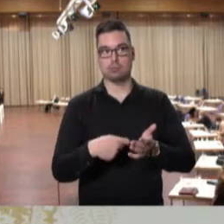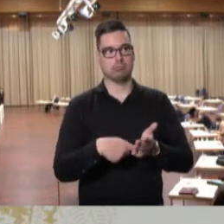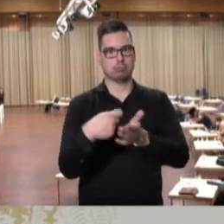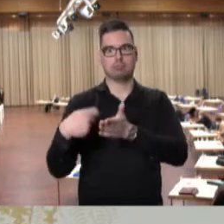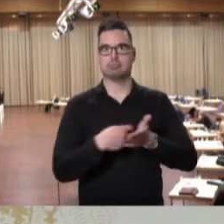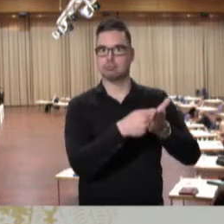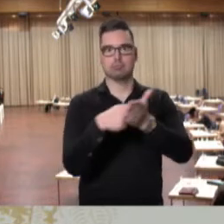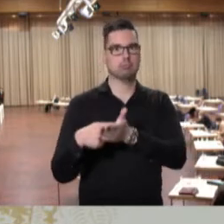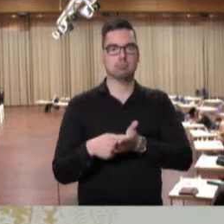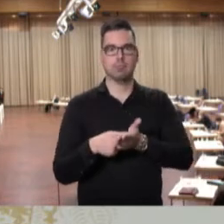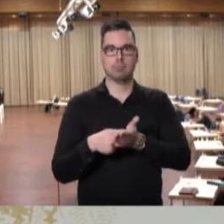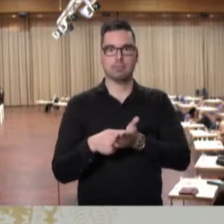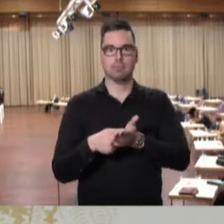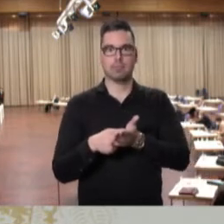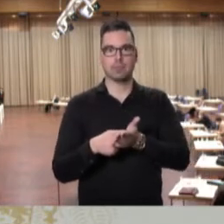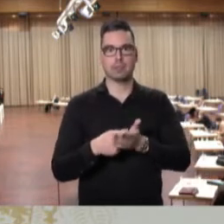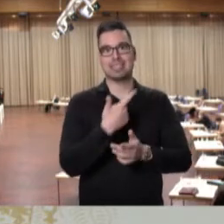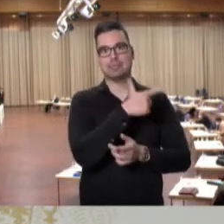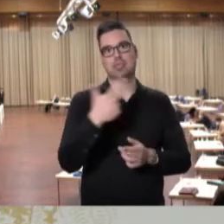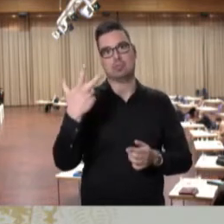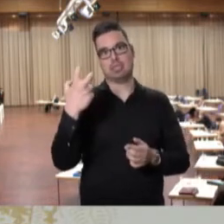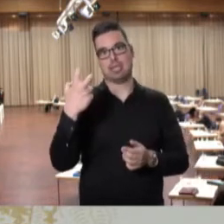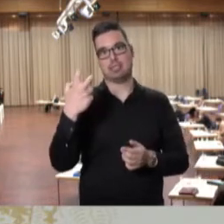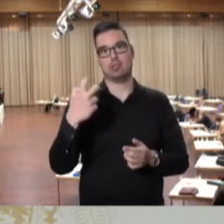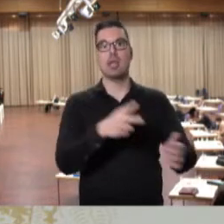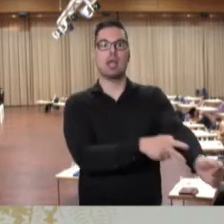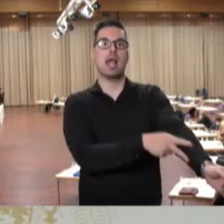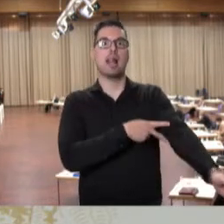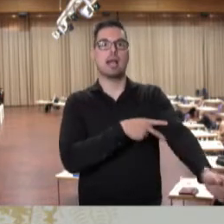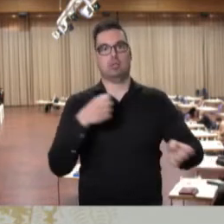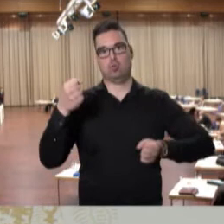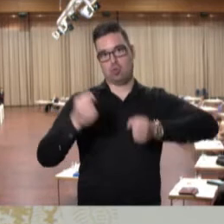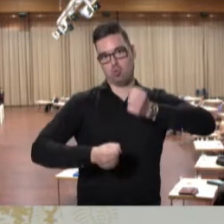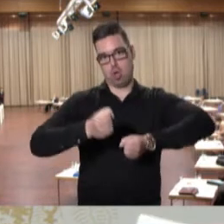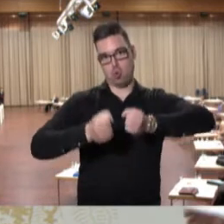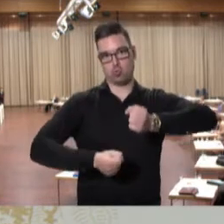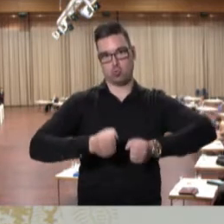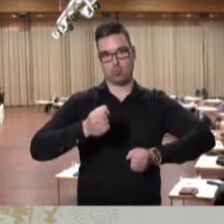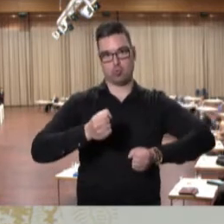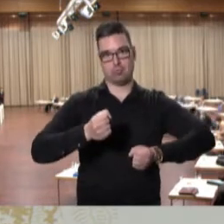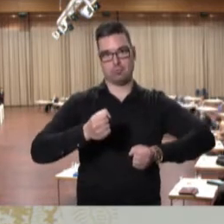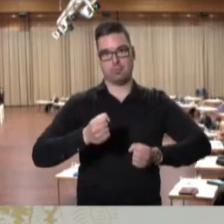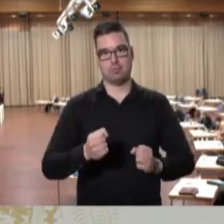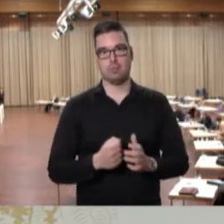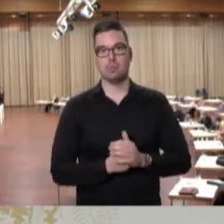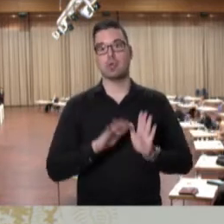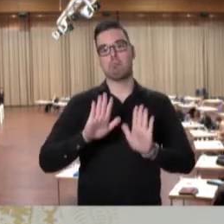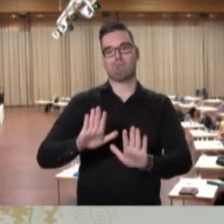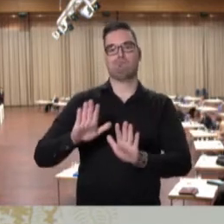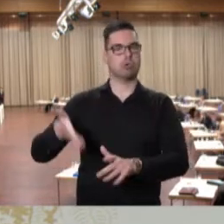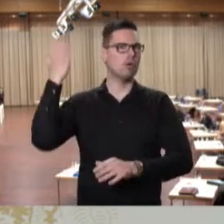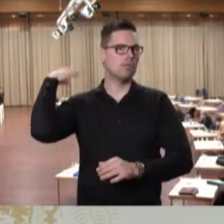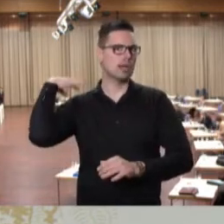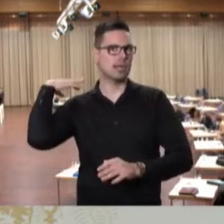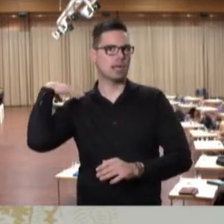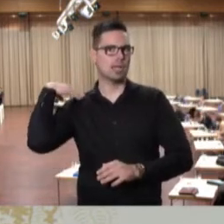und der konzern baut ab 2030 aus die sich elektrofahrzeuge die hinhaltetaktik der vergangenheit und